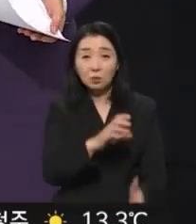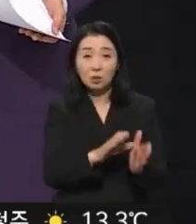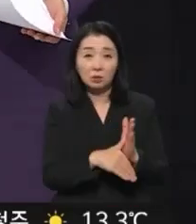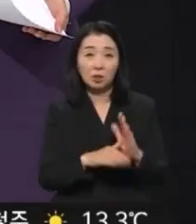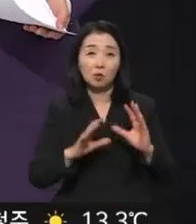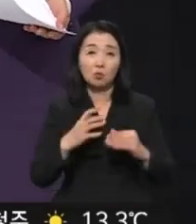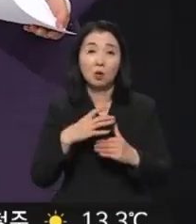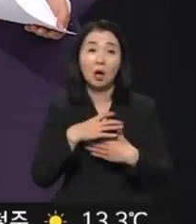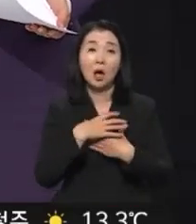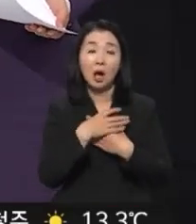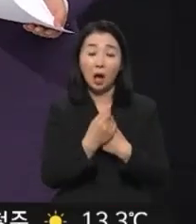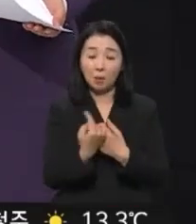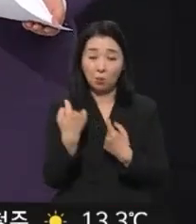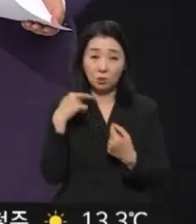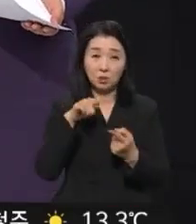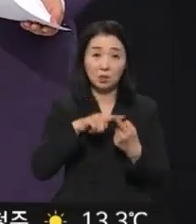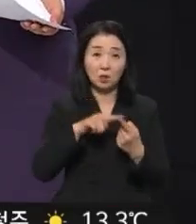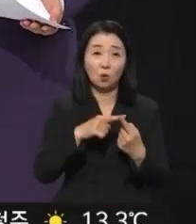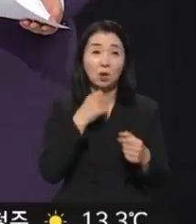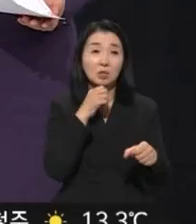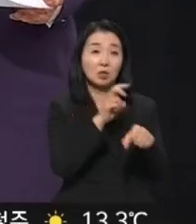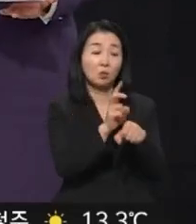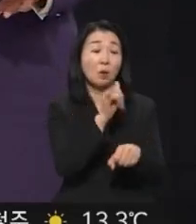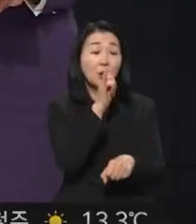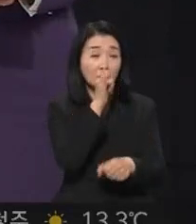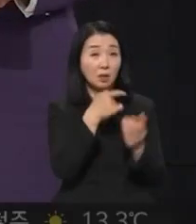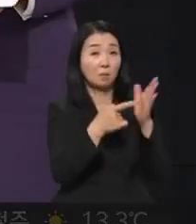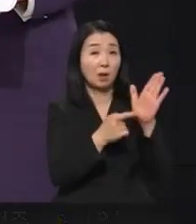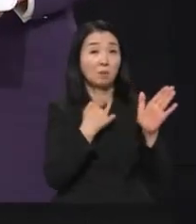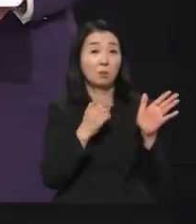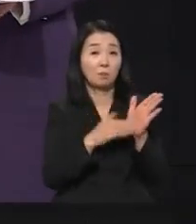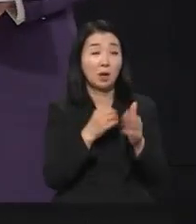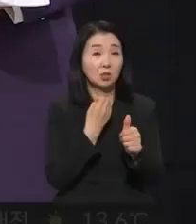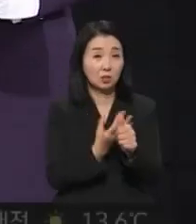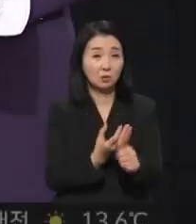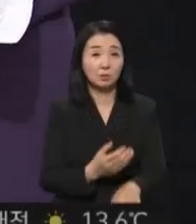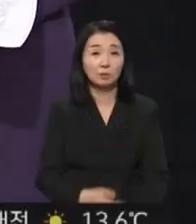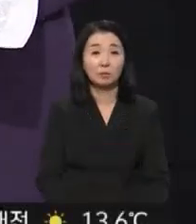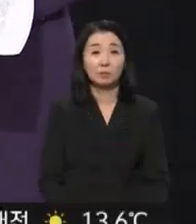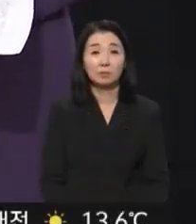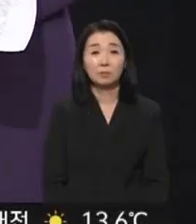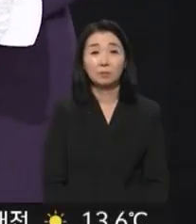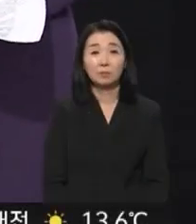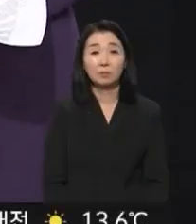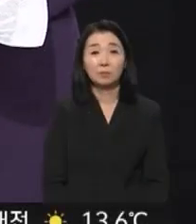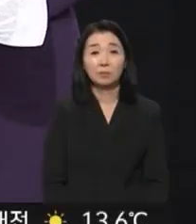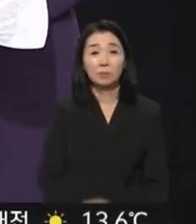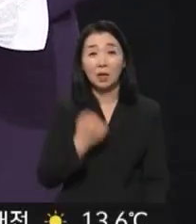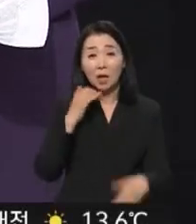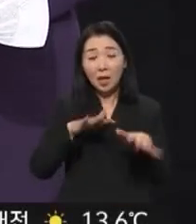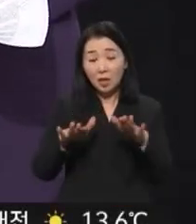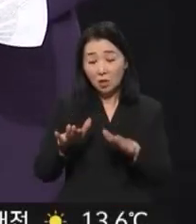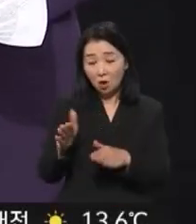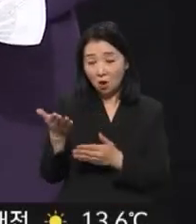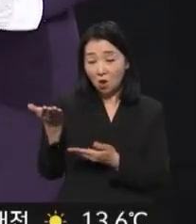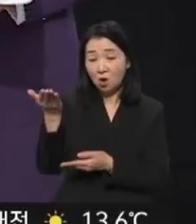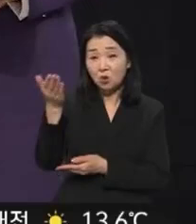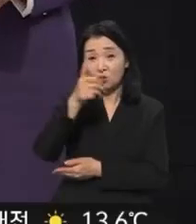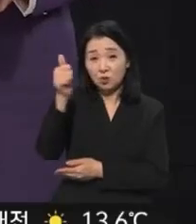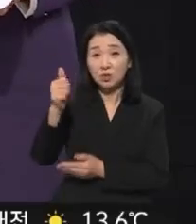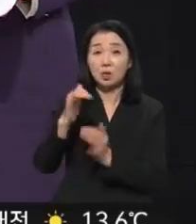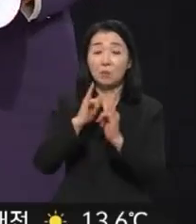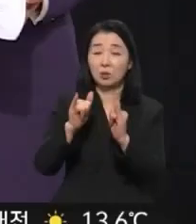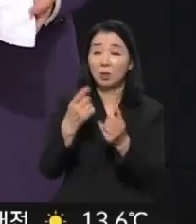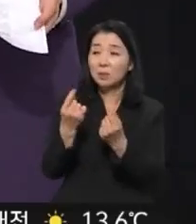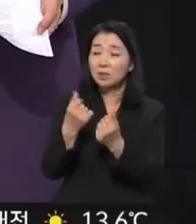국가안보실의 지시로 자진 월북 정황이 있다는 발표를 했다는 취지의 진술을 한 사실이 알려졌습니다. 해경 간부들로부터도